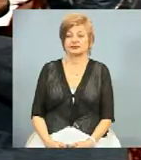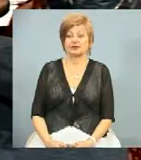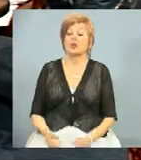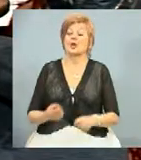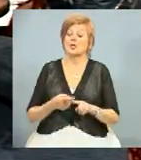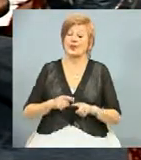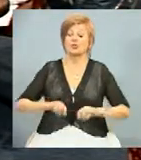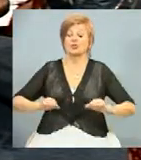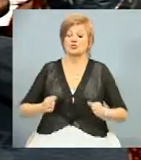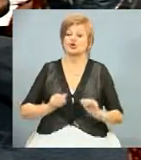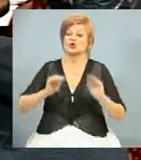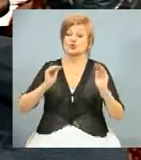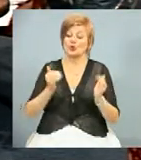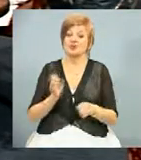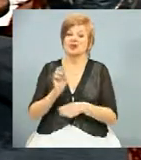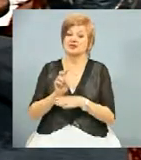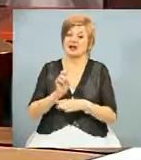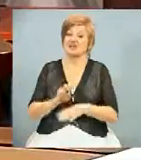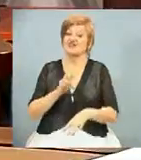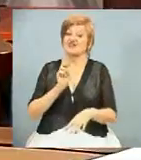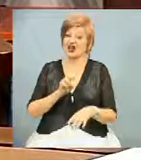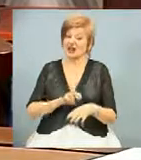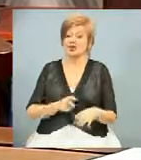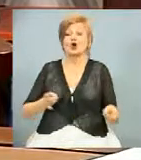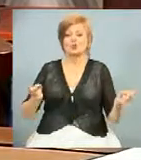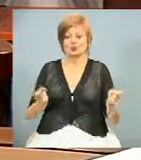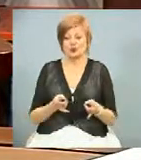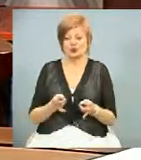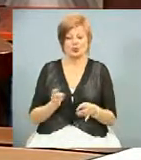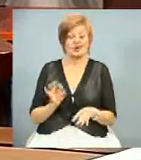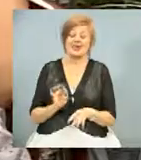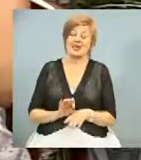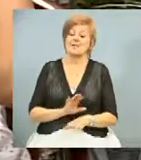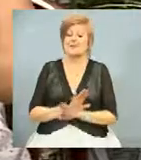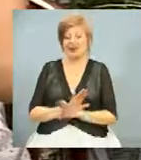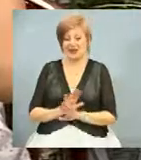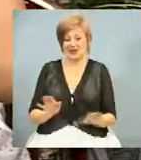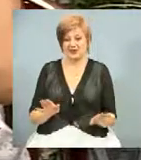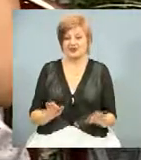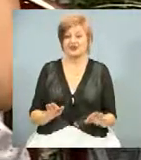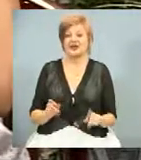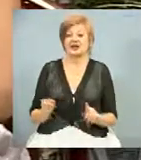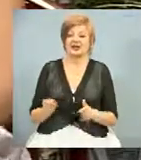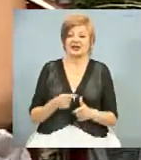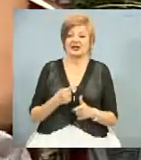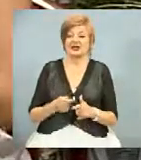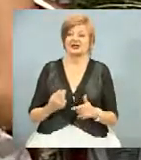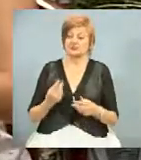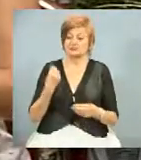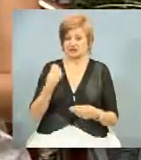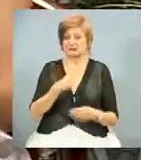Тож, друзі, щоб менше навідуватися до лікарів, треба що? Не хворіти. Треба не хворіти або займатися